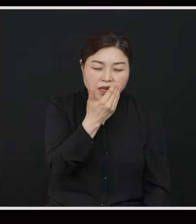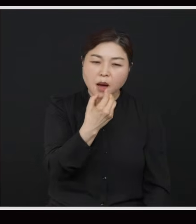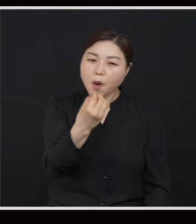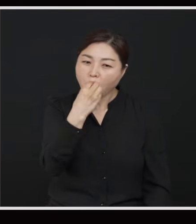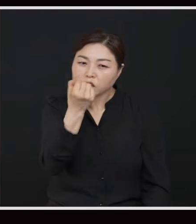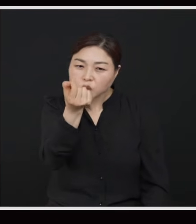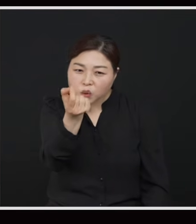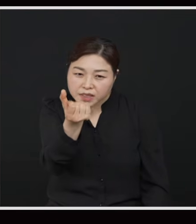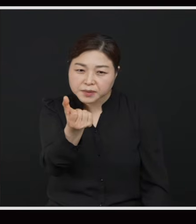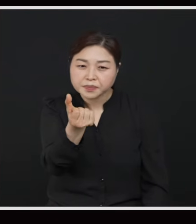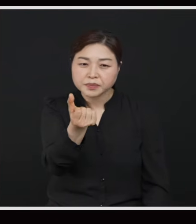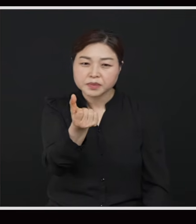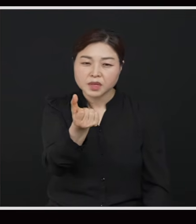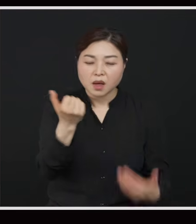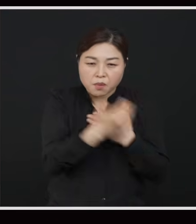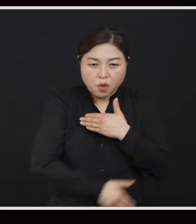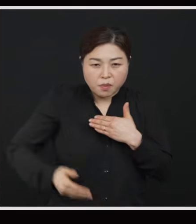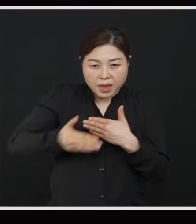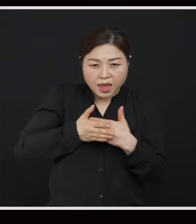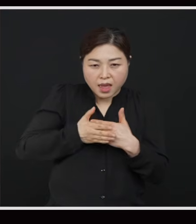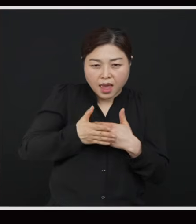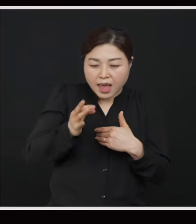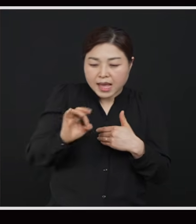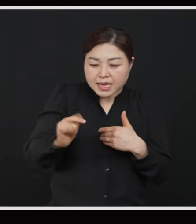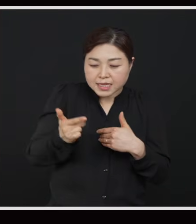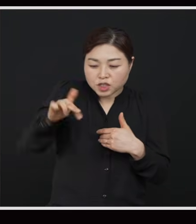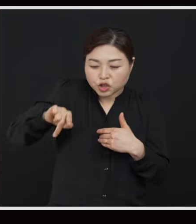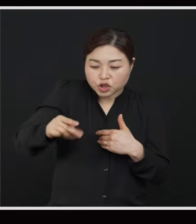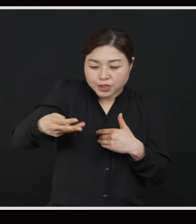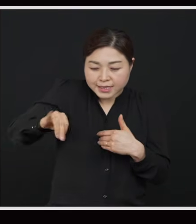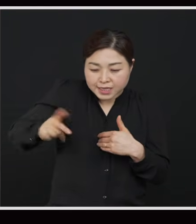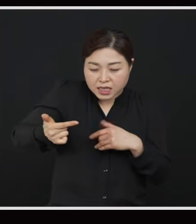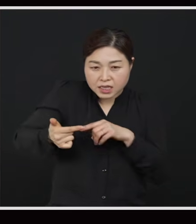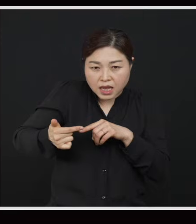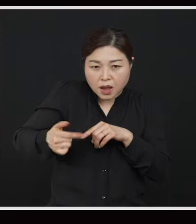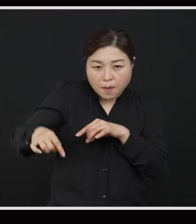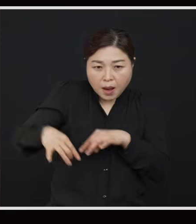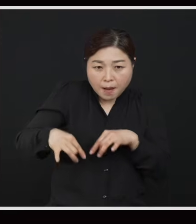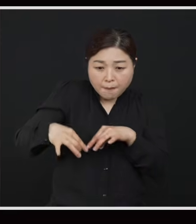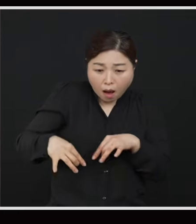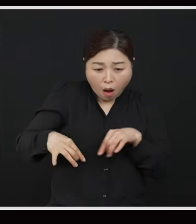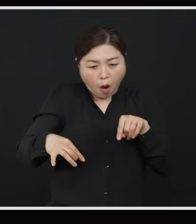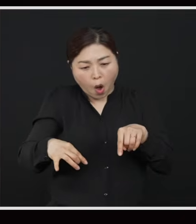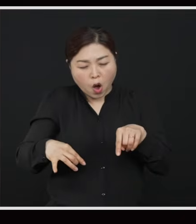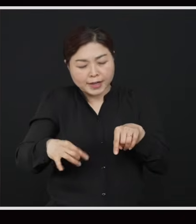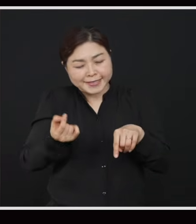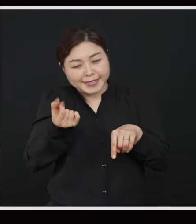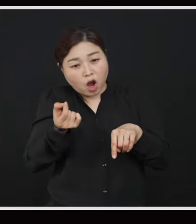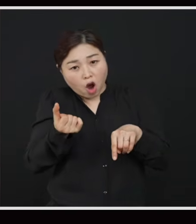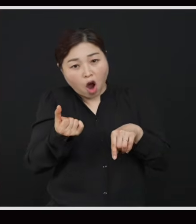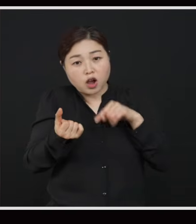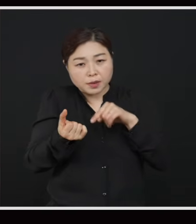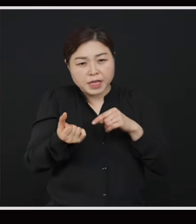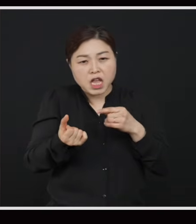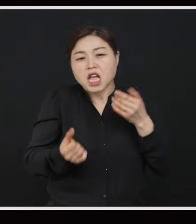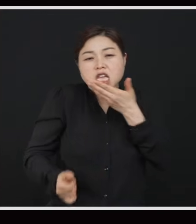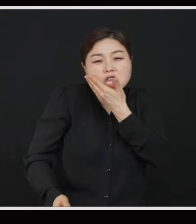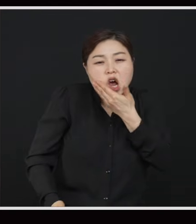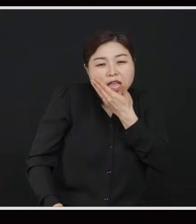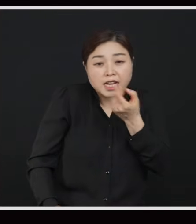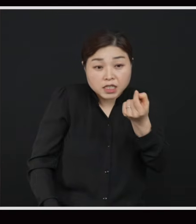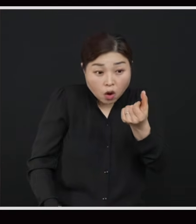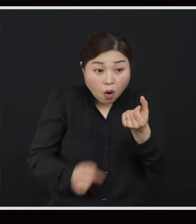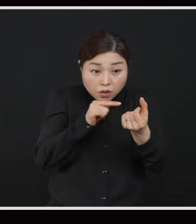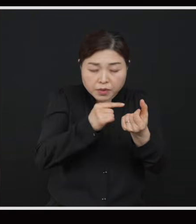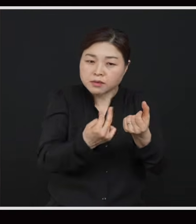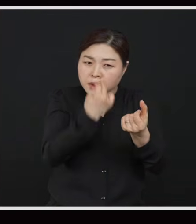포도당 좀 적게 드시거나 아니면 몸이 인슐린이 적다고 좀 착각을 하거나 그러면 오래 산다고 말씀드렸잖아요.